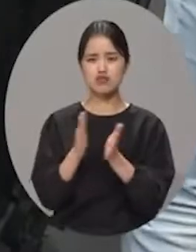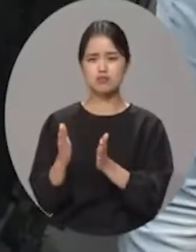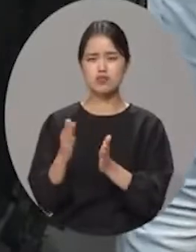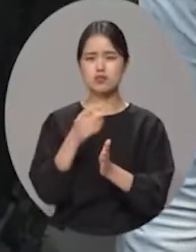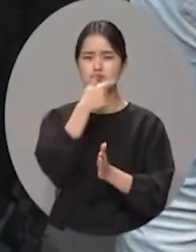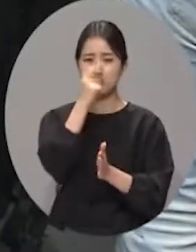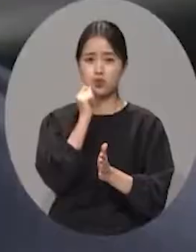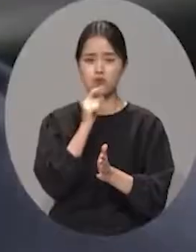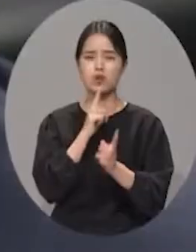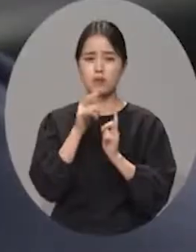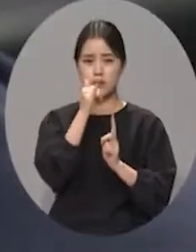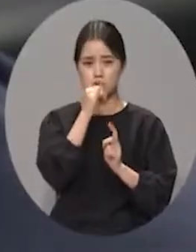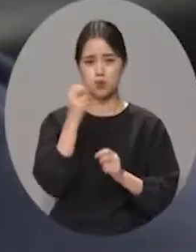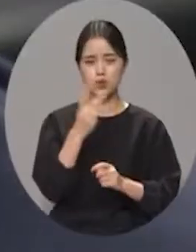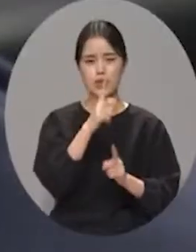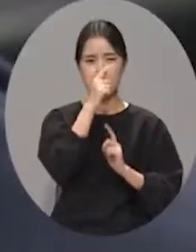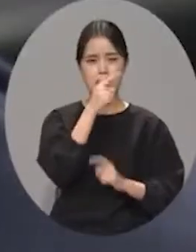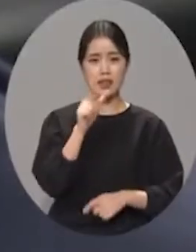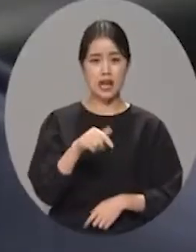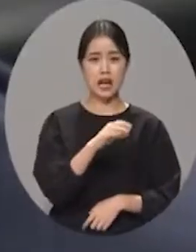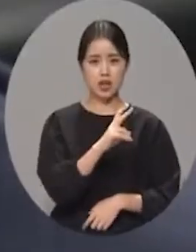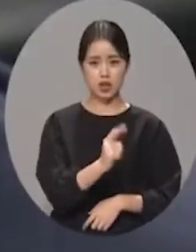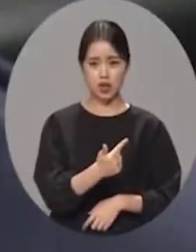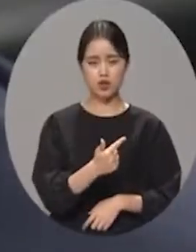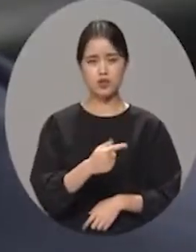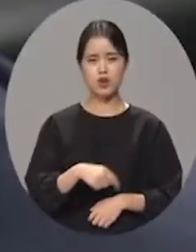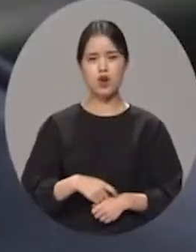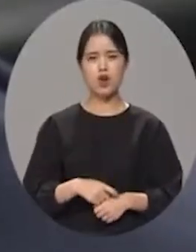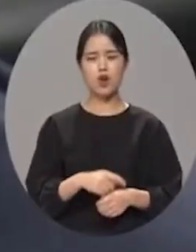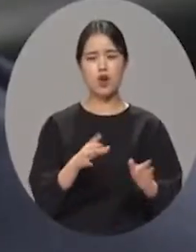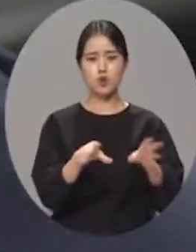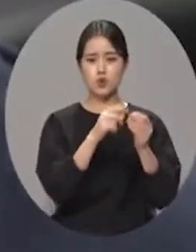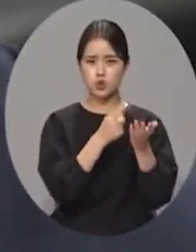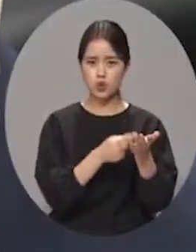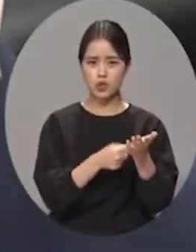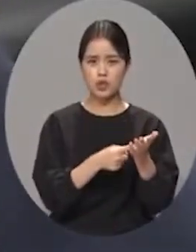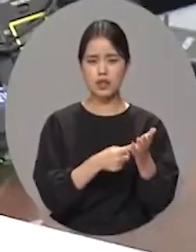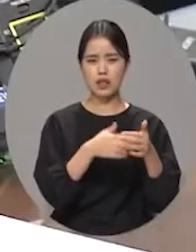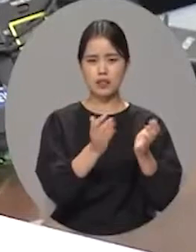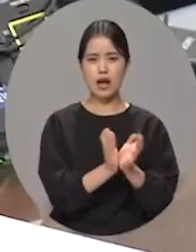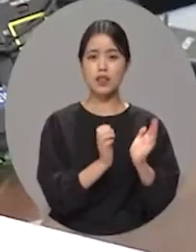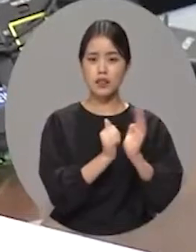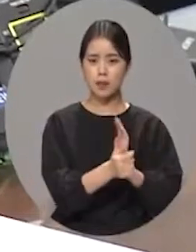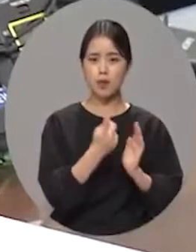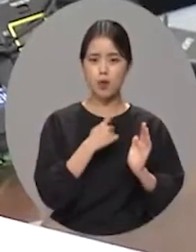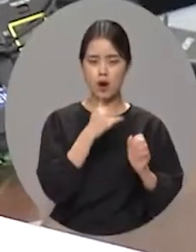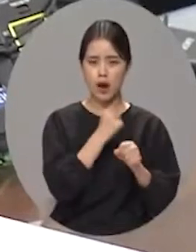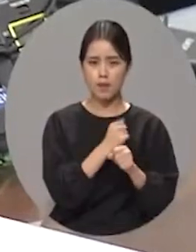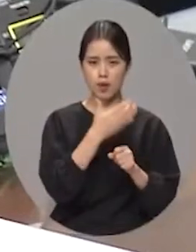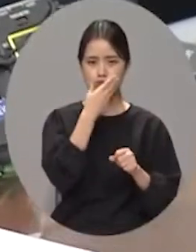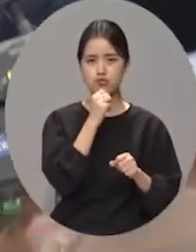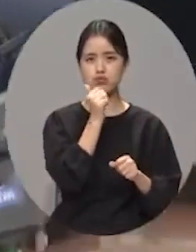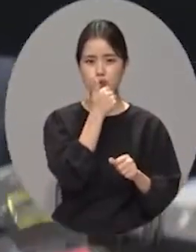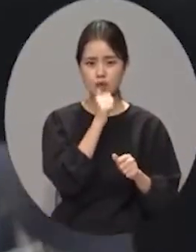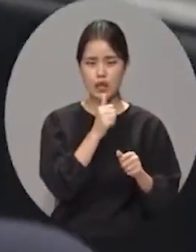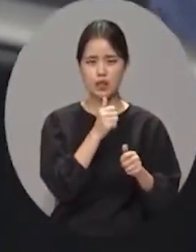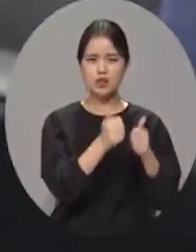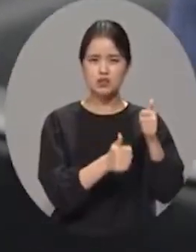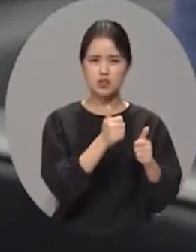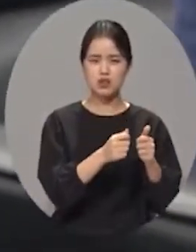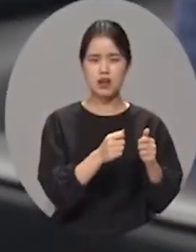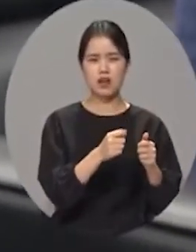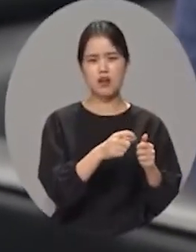허술하다고 지적했고, 이낙연 전 대표는 총리와 당대표를 지내며 부동산 전쟁과 보궐선거에서